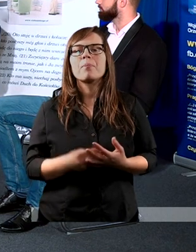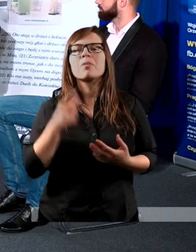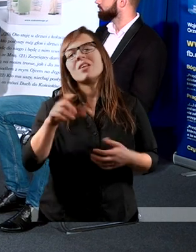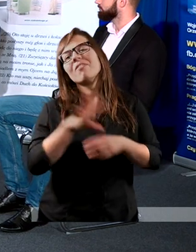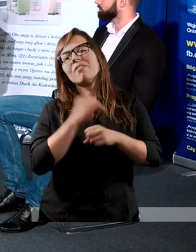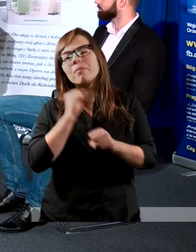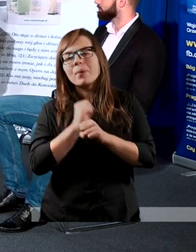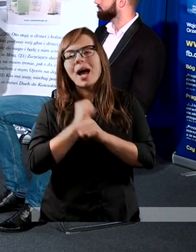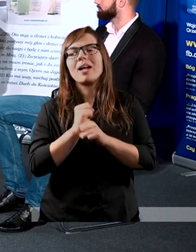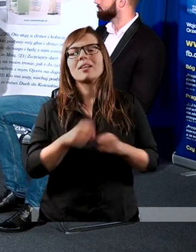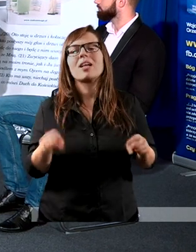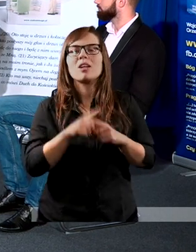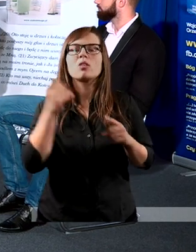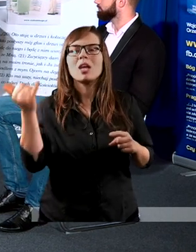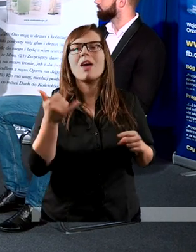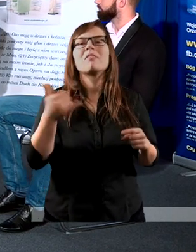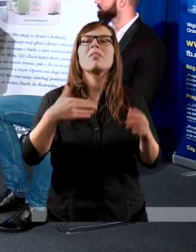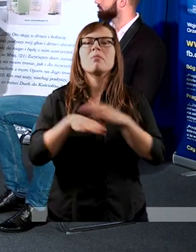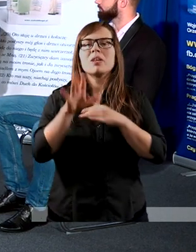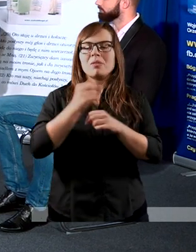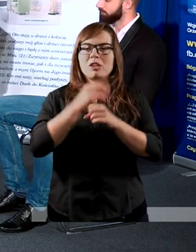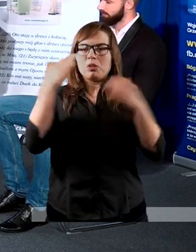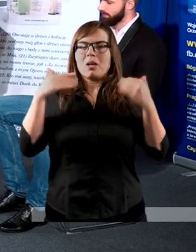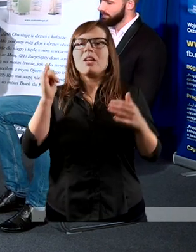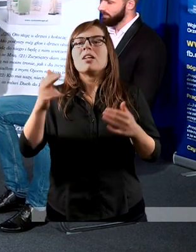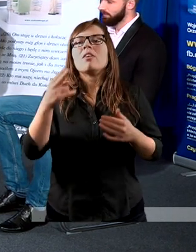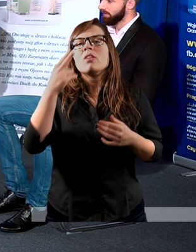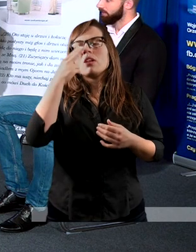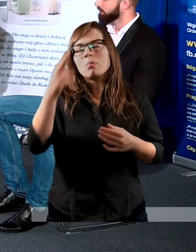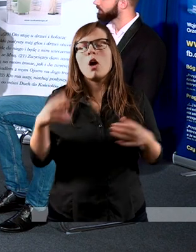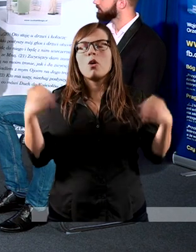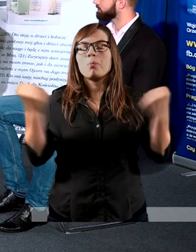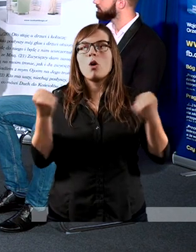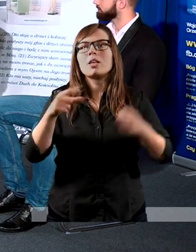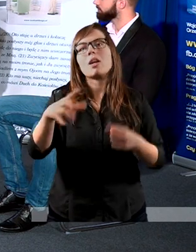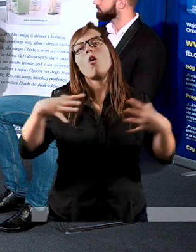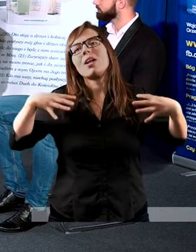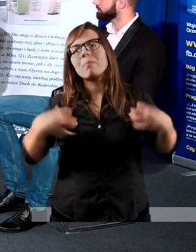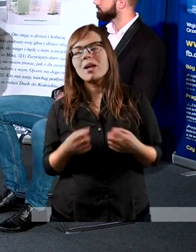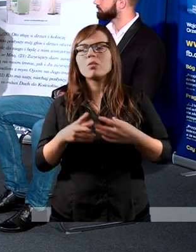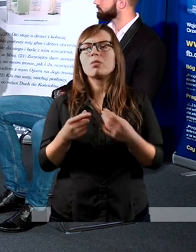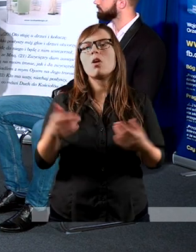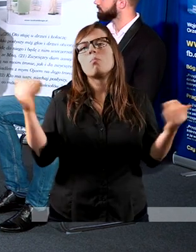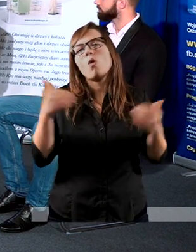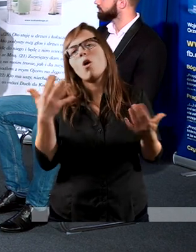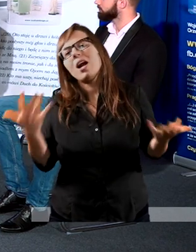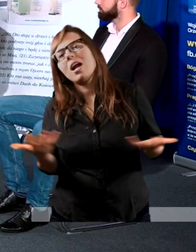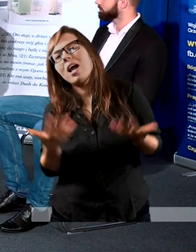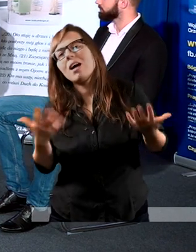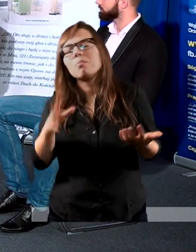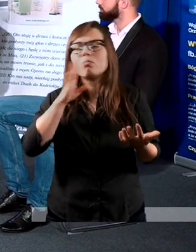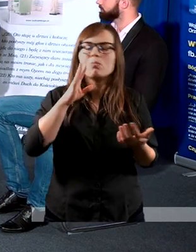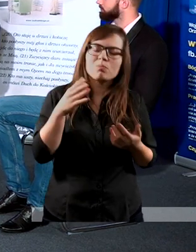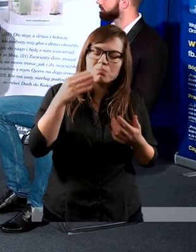wrócił z pracy po 16 godzinach pracy w szpitalu. I widać było, że jest mocno zmęczony. A może i lekko był